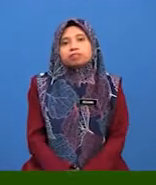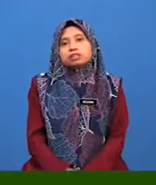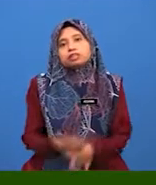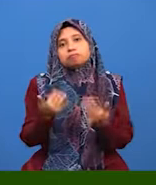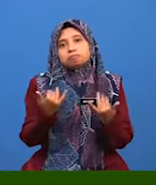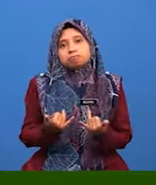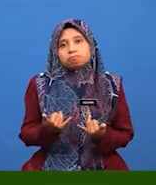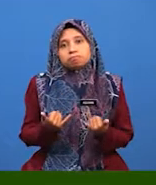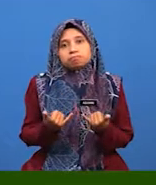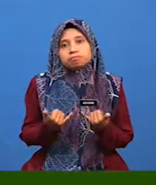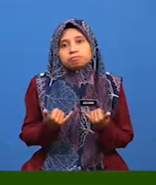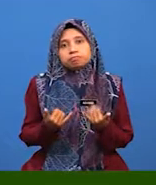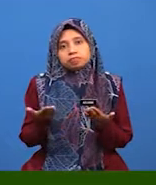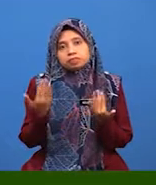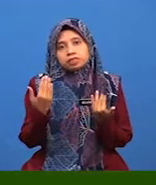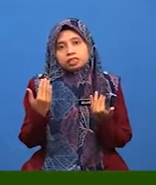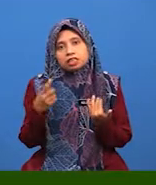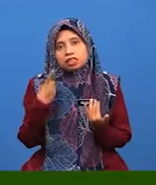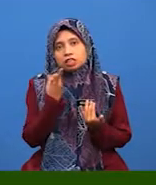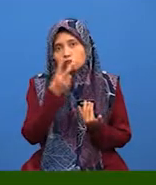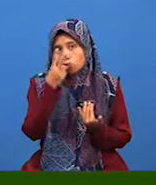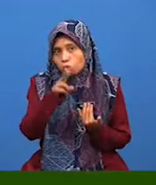Sekarang, mari perhatikan